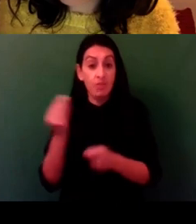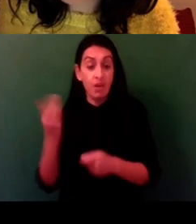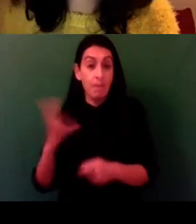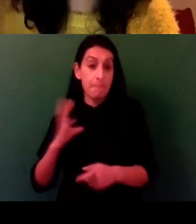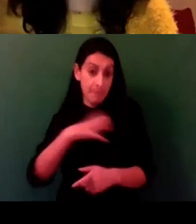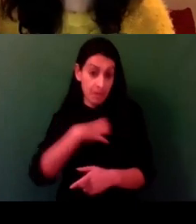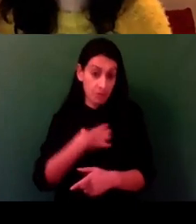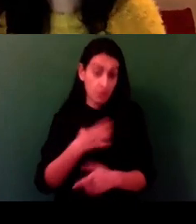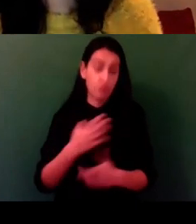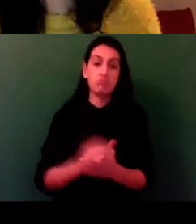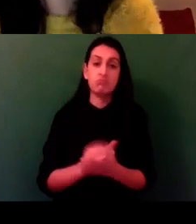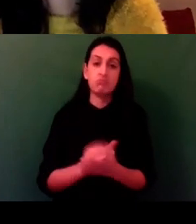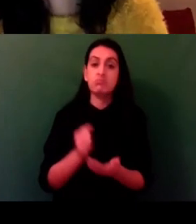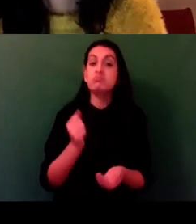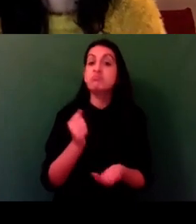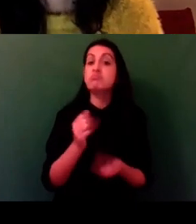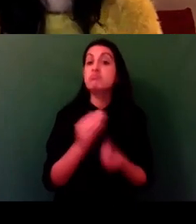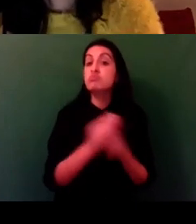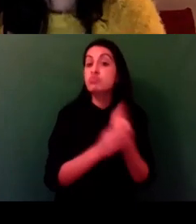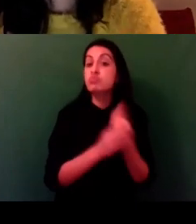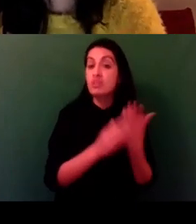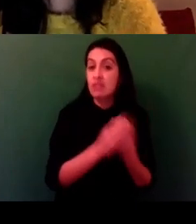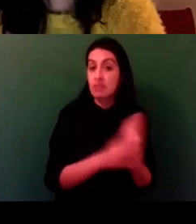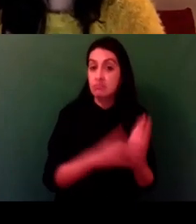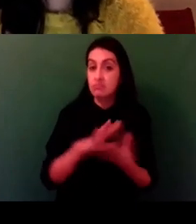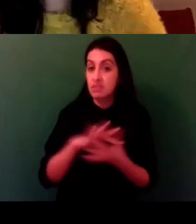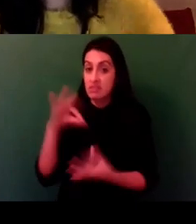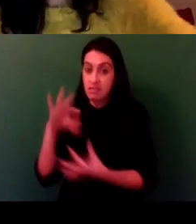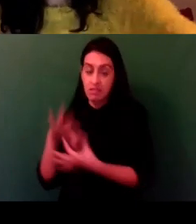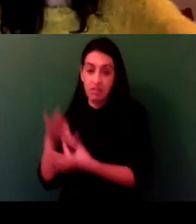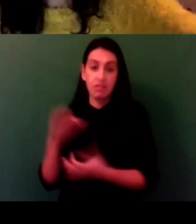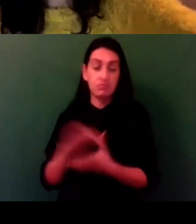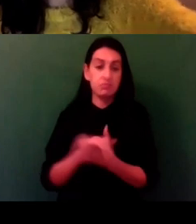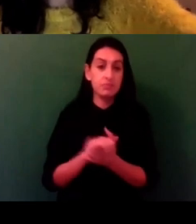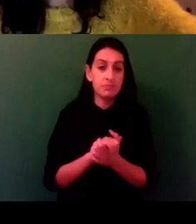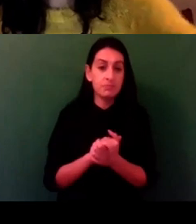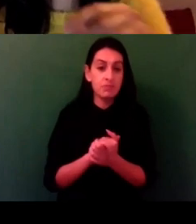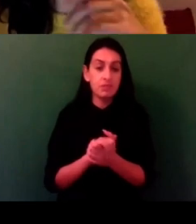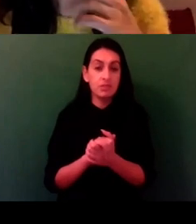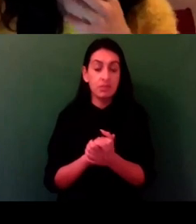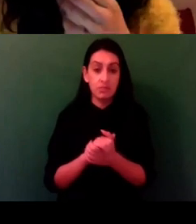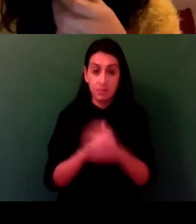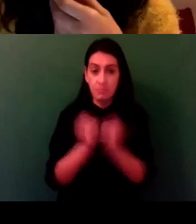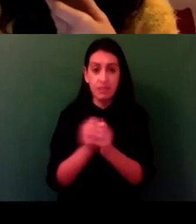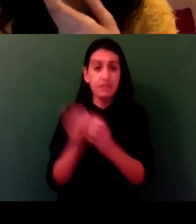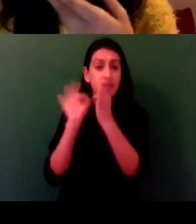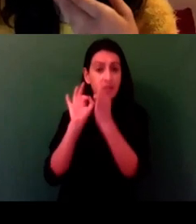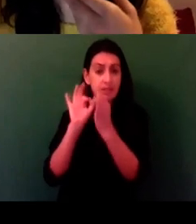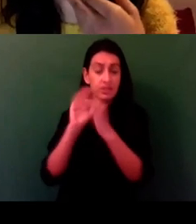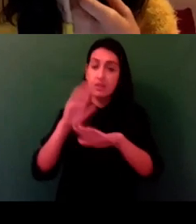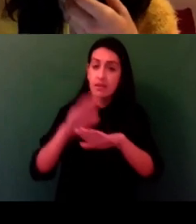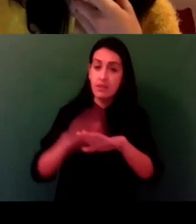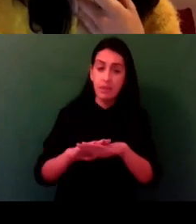hatta üretenler ya da daha çeşitlendirebiliriz bu bileşenleri. Bunlar arasındaki iletişimin sağlanmasını sağlayan bir araç.